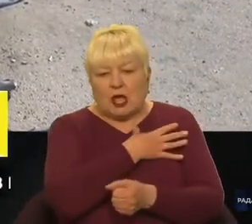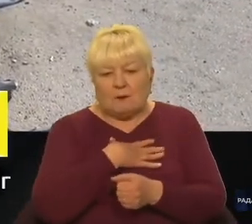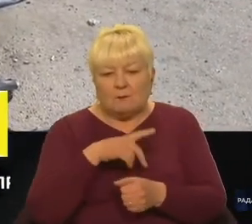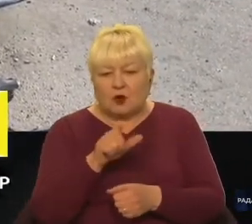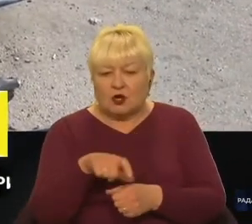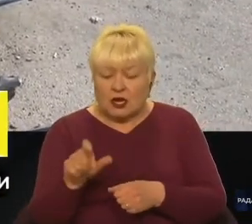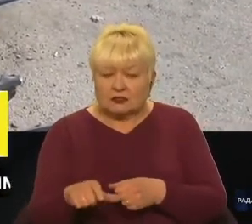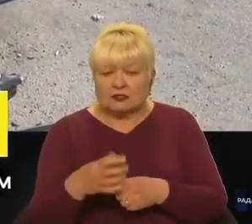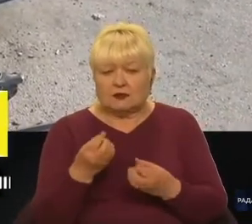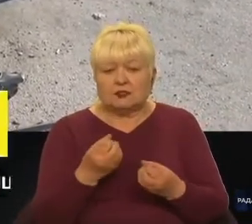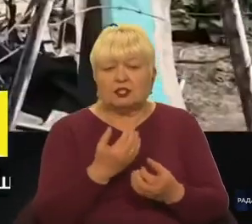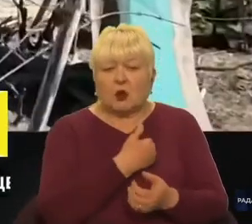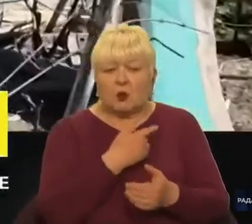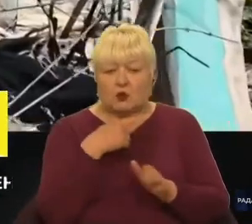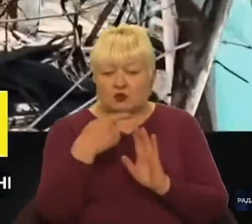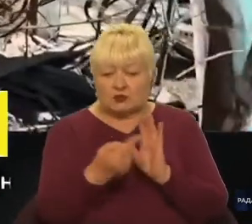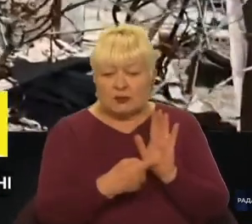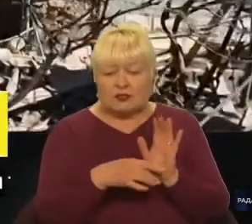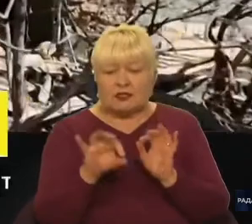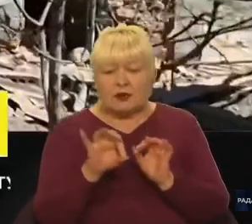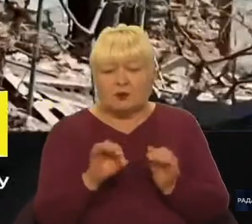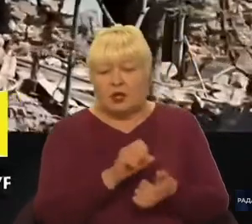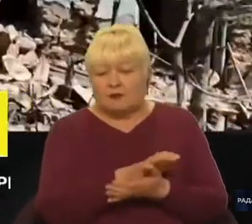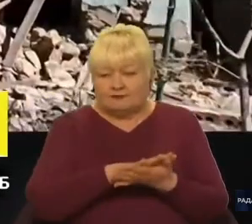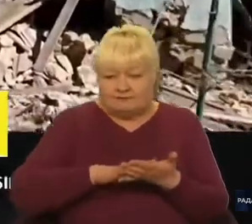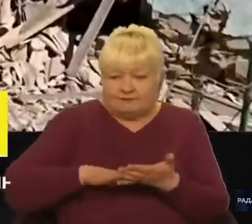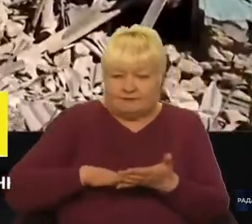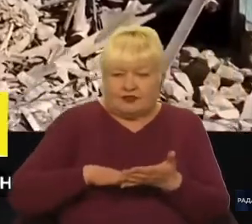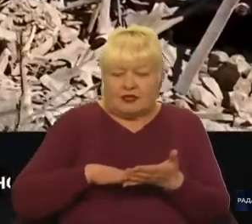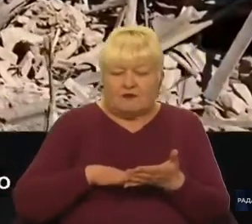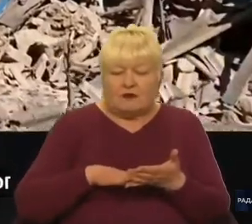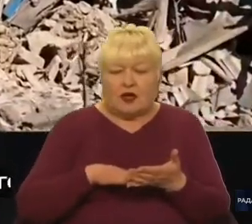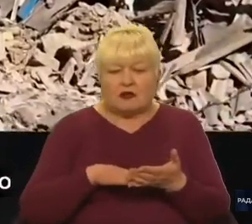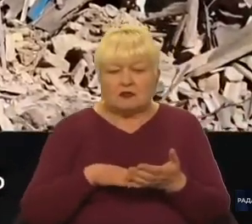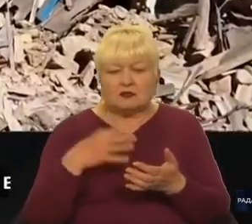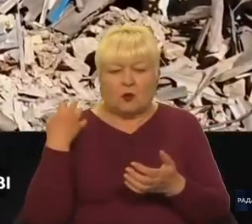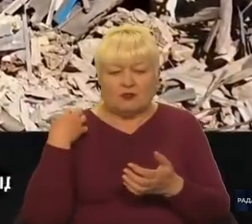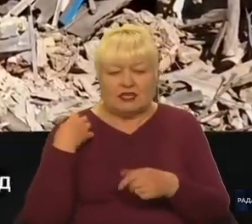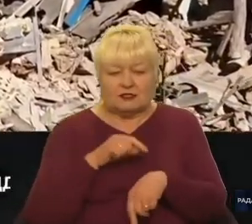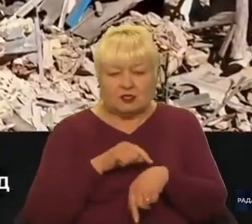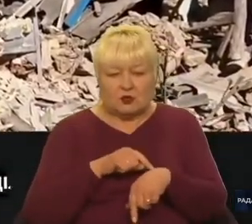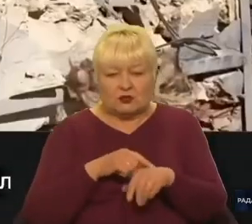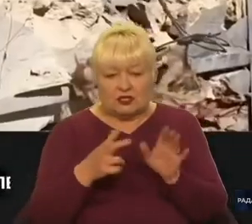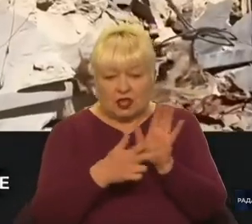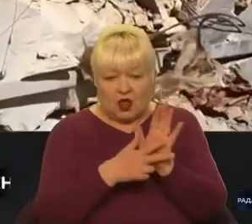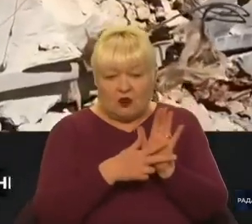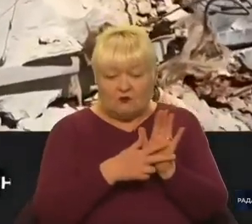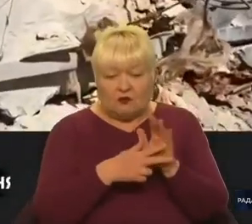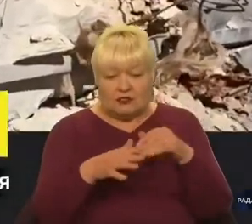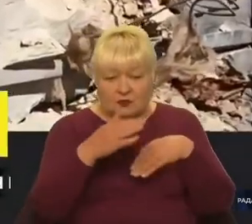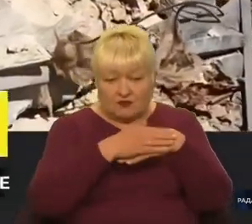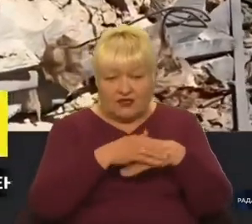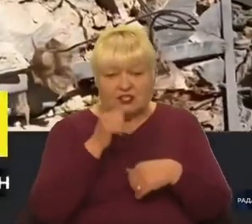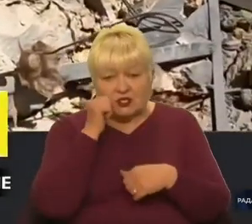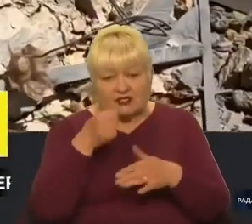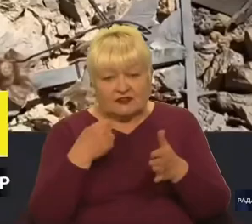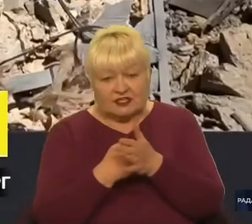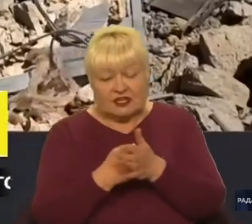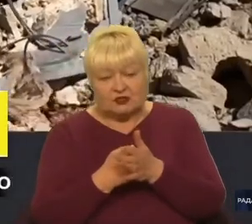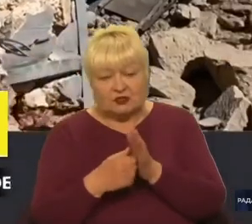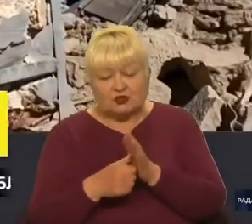щодо тривалої комендантської години. Від 8-ї вечора завтра аж до ранку понеділка